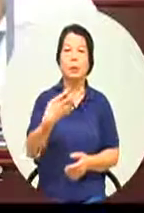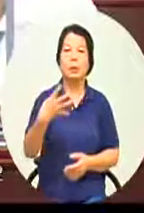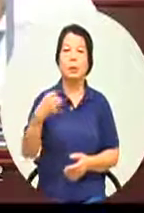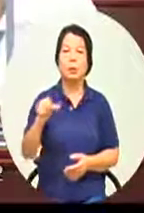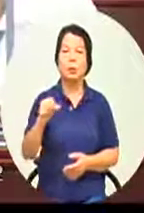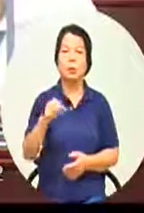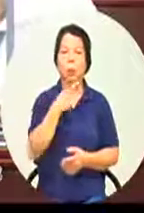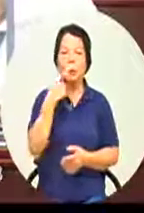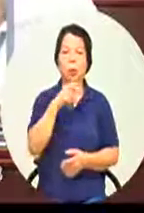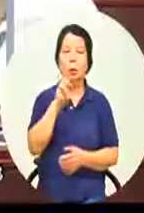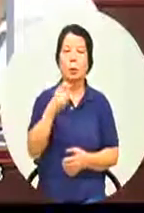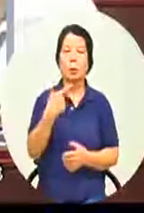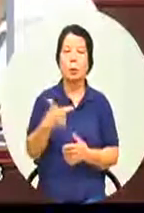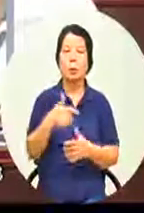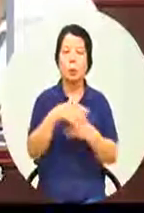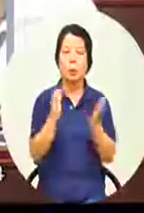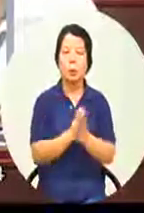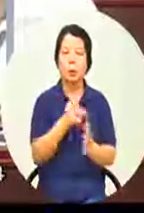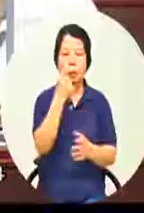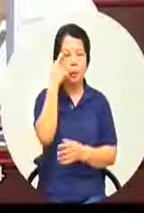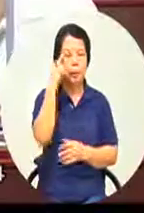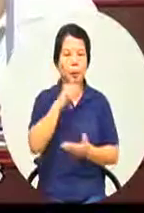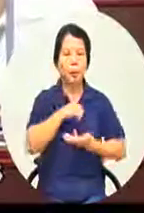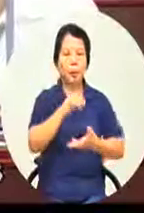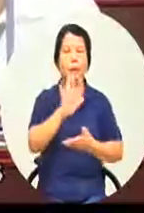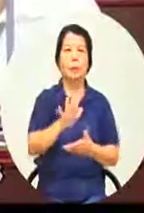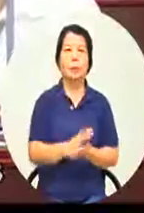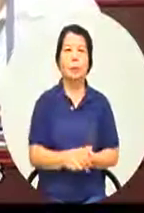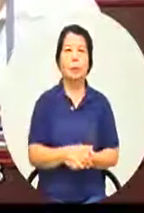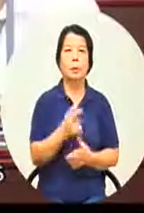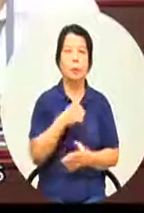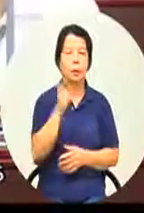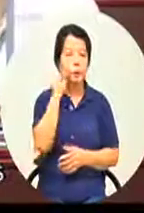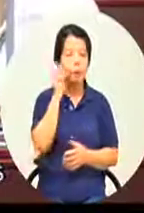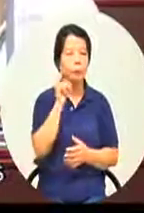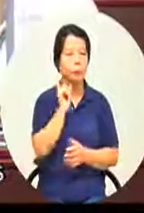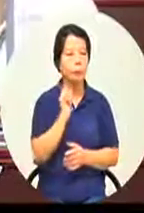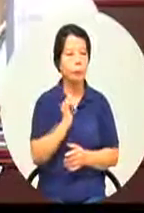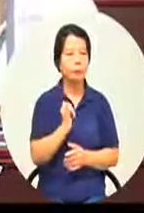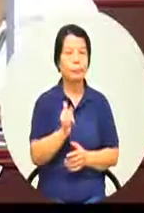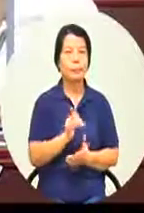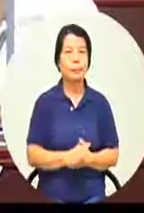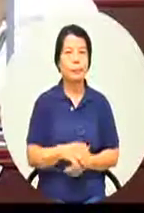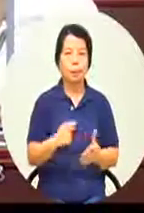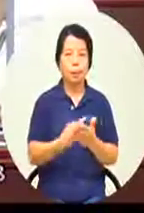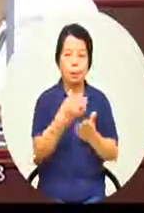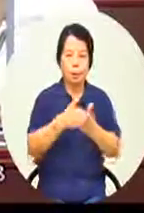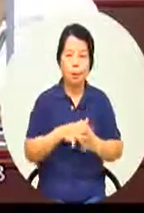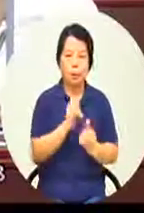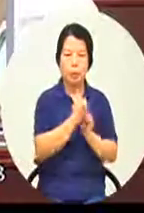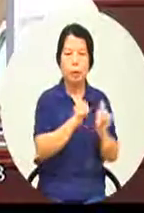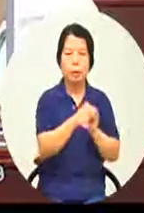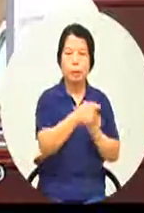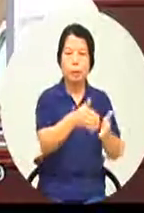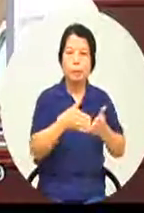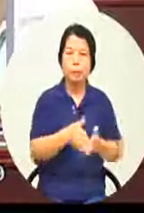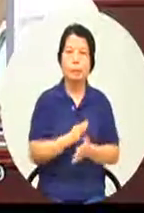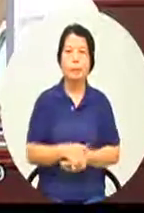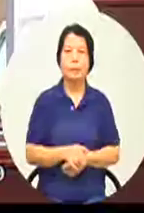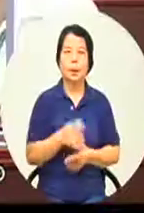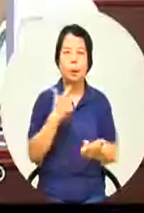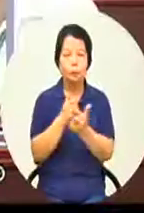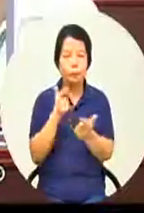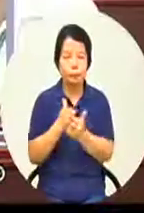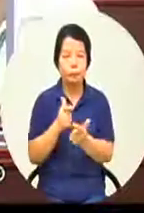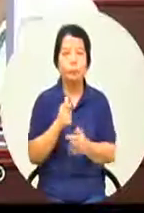我想议员刚才提到一些构想，我觉得基本上听起来也不错，那只要是地方上这个需求是符合